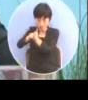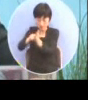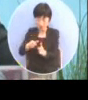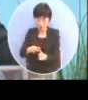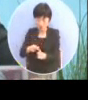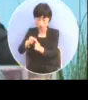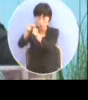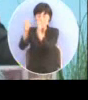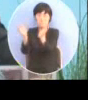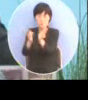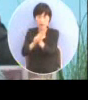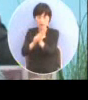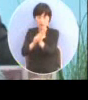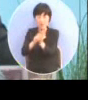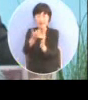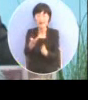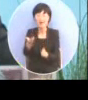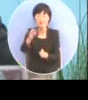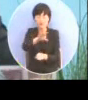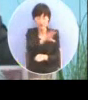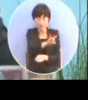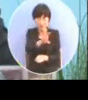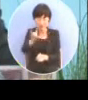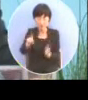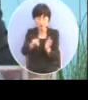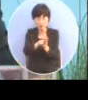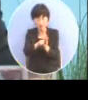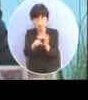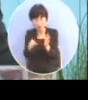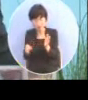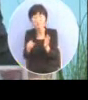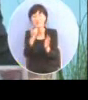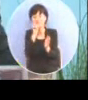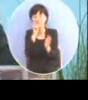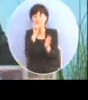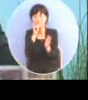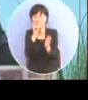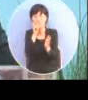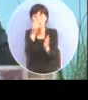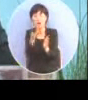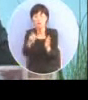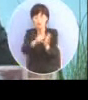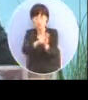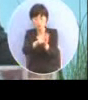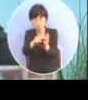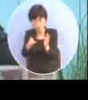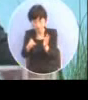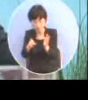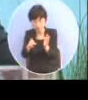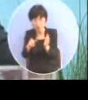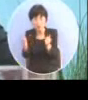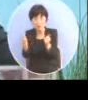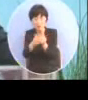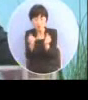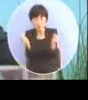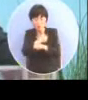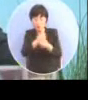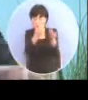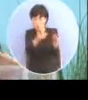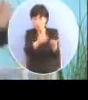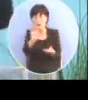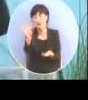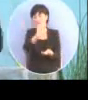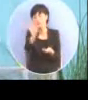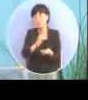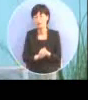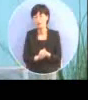Chúng ta là người biết Chúa Giêsu được cứu rỗi, có những lúc chúng ta lay động. 그 때문에 하나님은 여러분을 멸망시키는 게 아닙니다. 여러분 잘 알고 예수님께서 베드로를